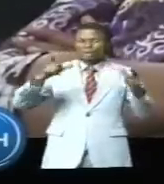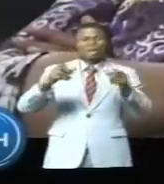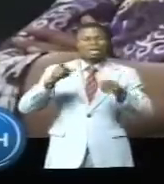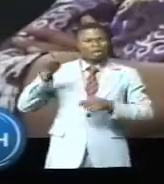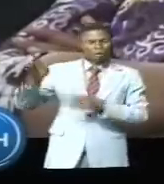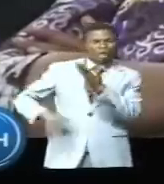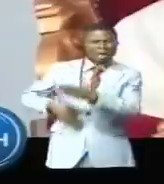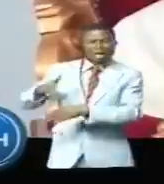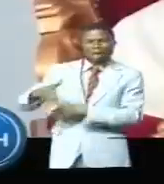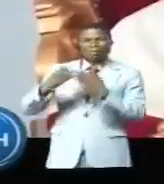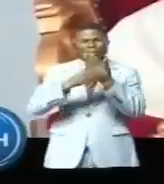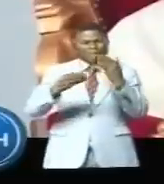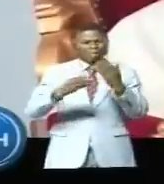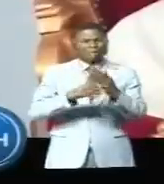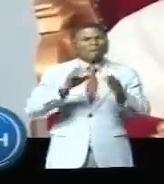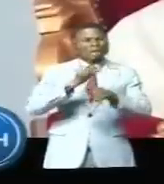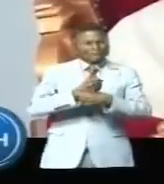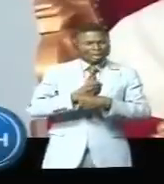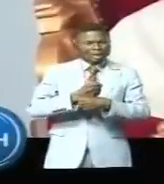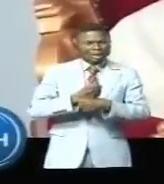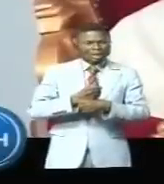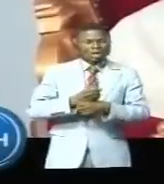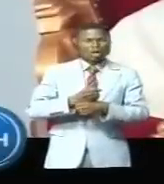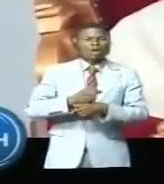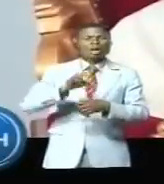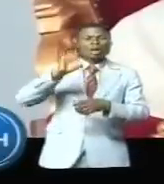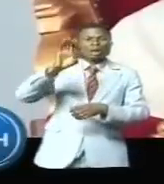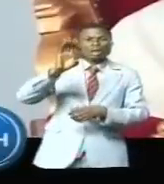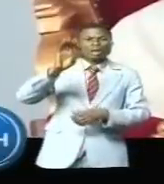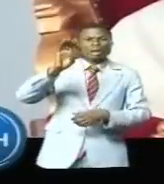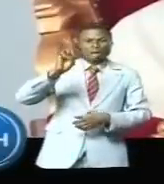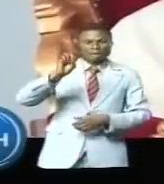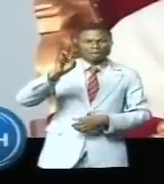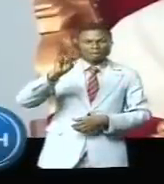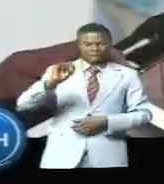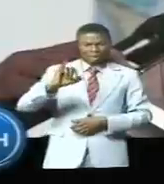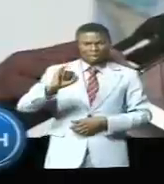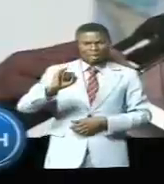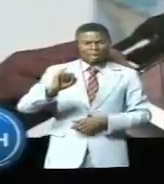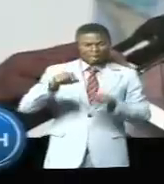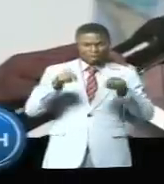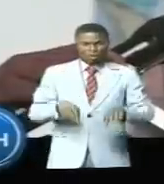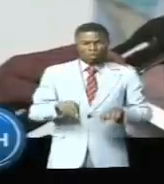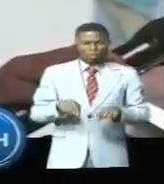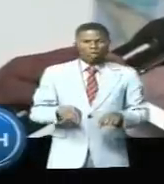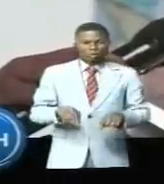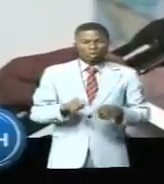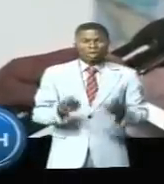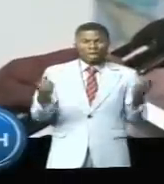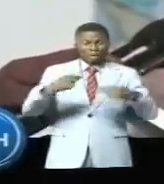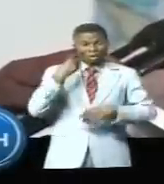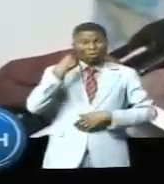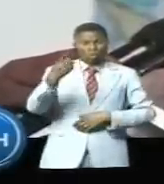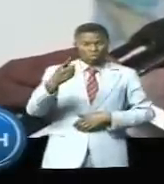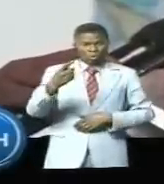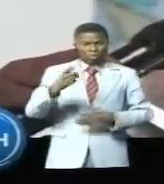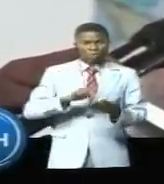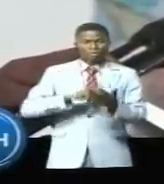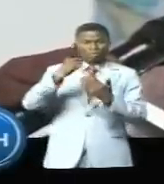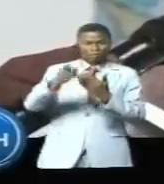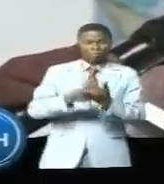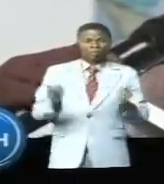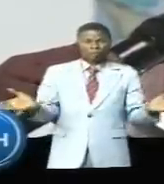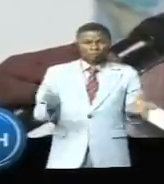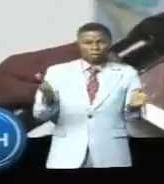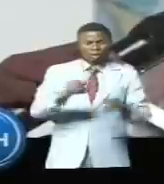qui a établi la commission électorale que nous connaissons aujourd'hui. Quand je vois la complexité de